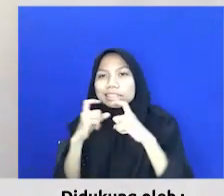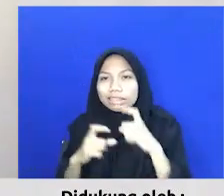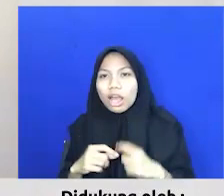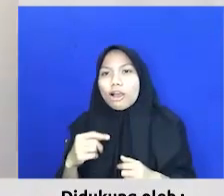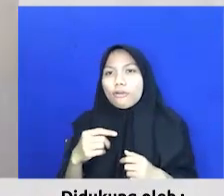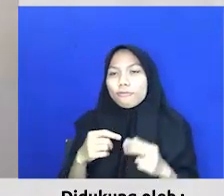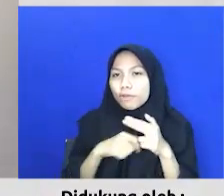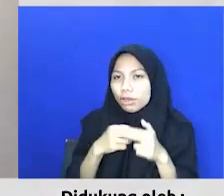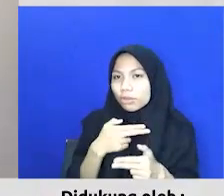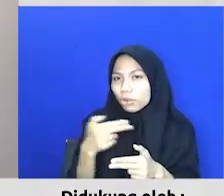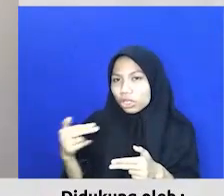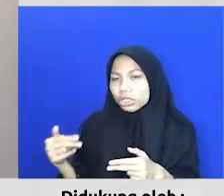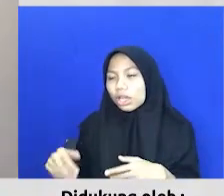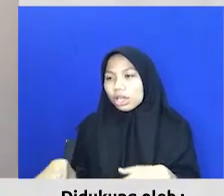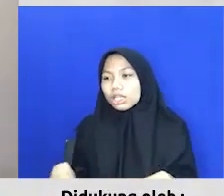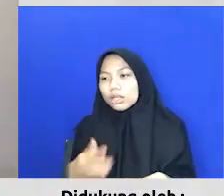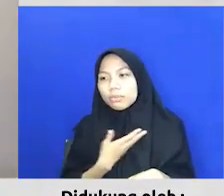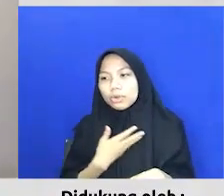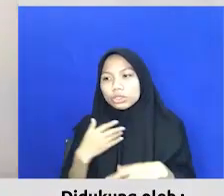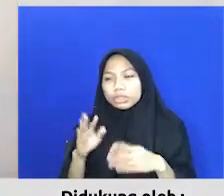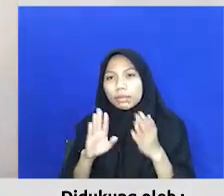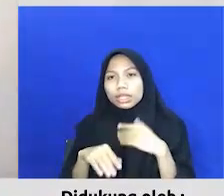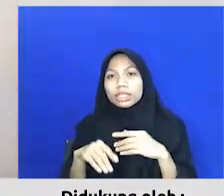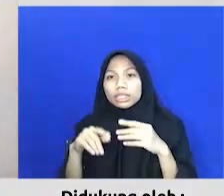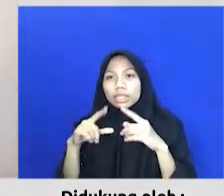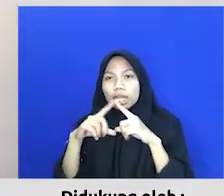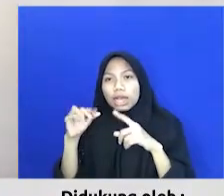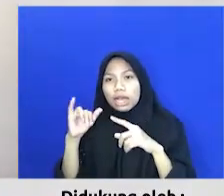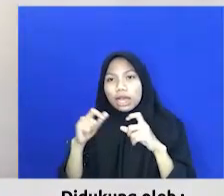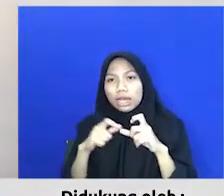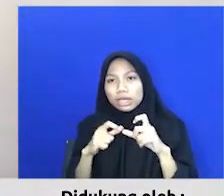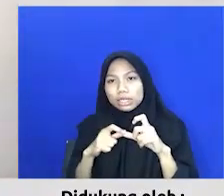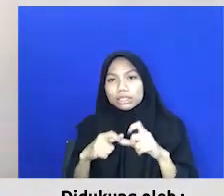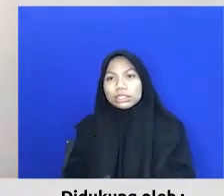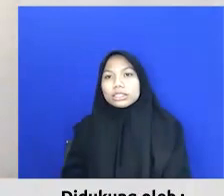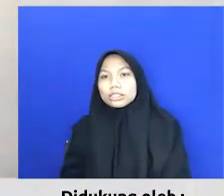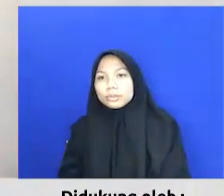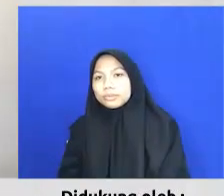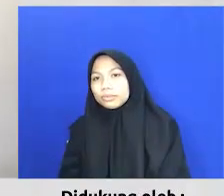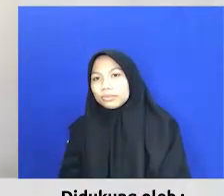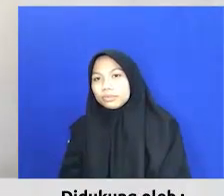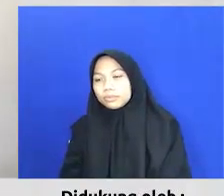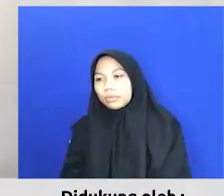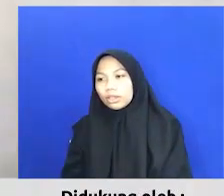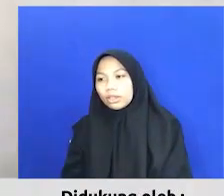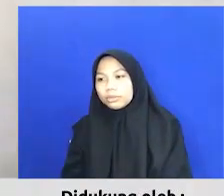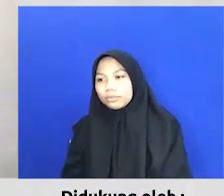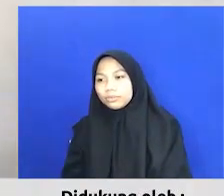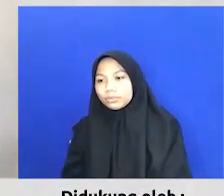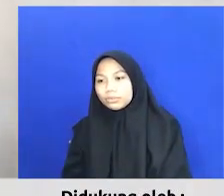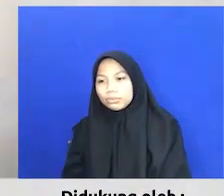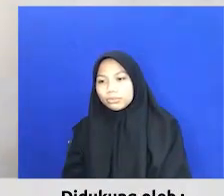Pak Usmar mungkin ada Schumann, Arifin Senior, kemudian Teguh Karya dan seterusnya sampai sekarang